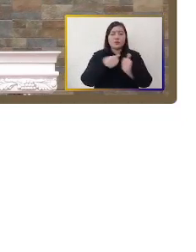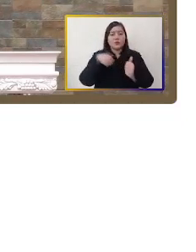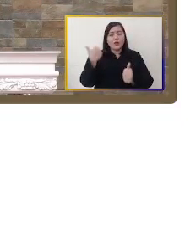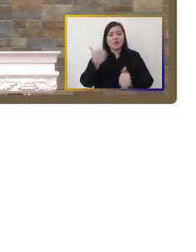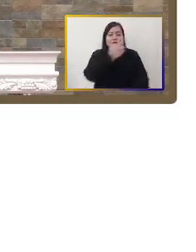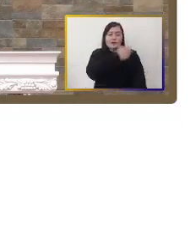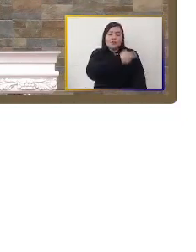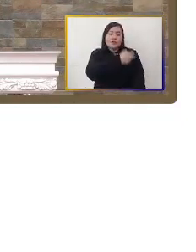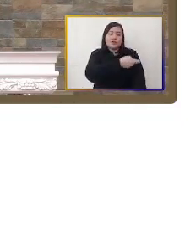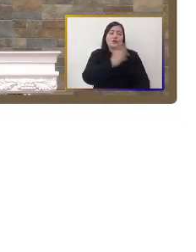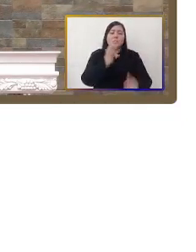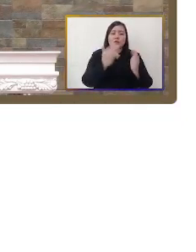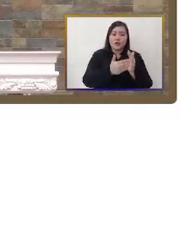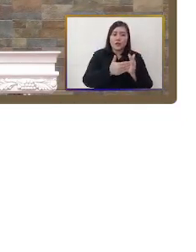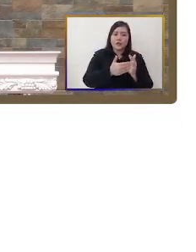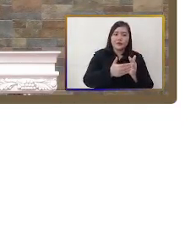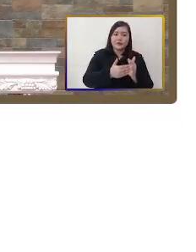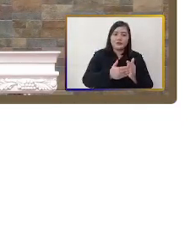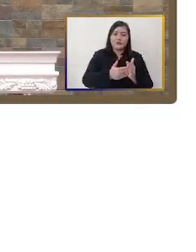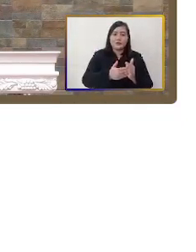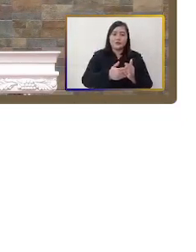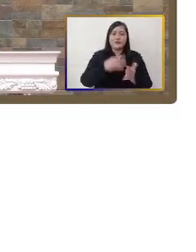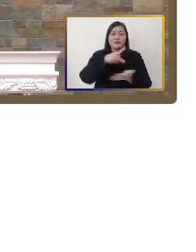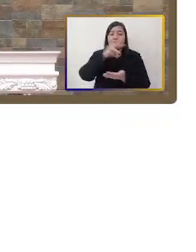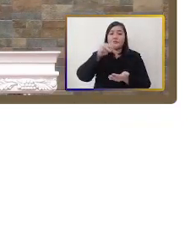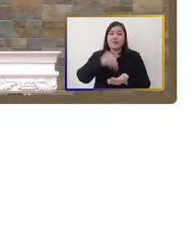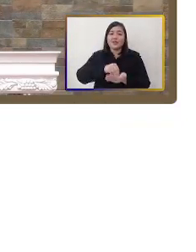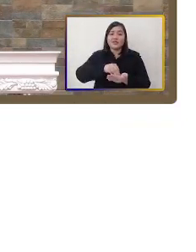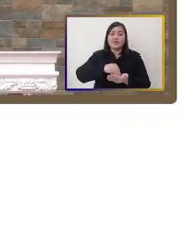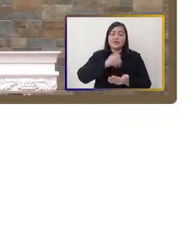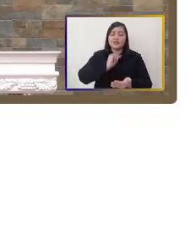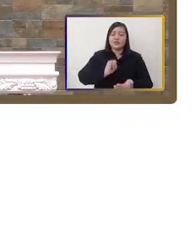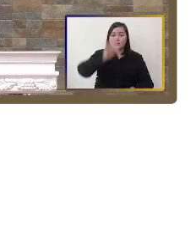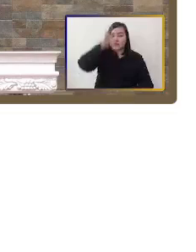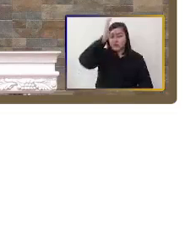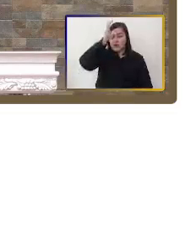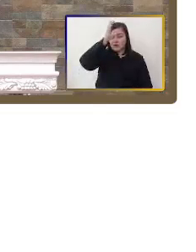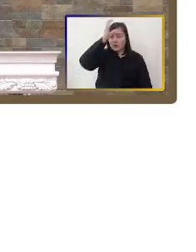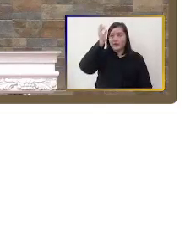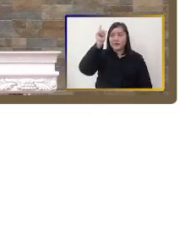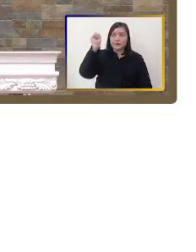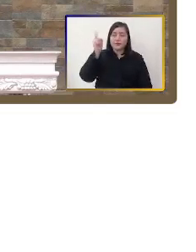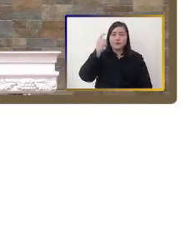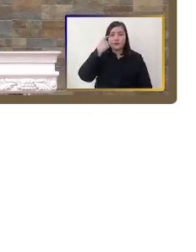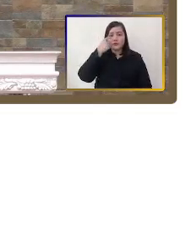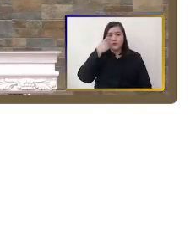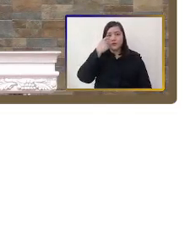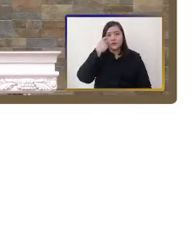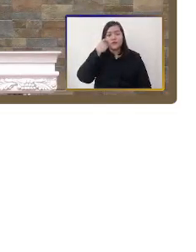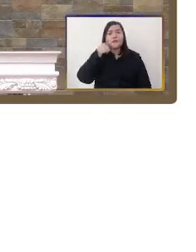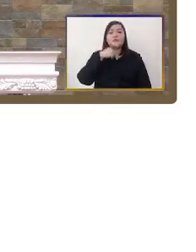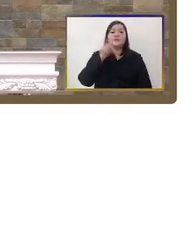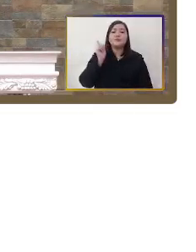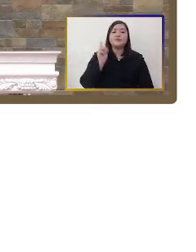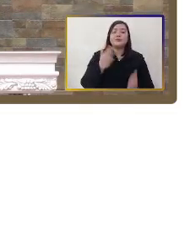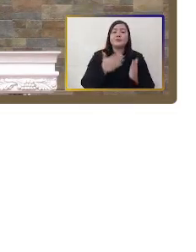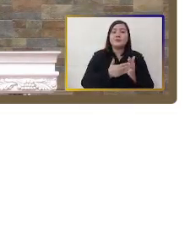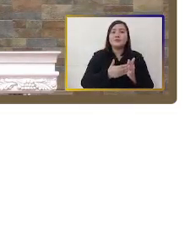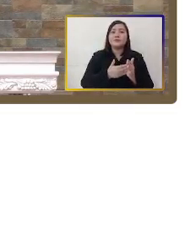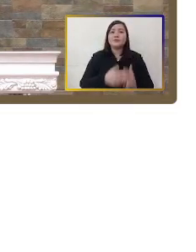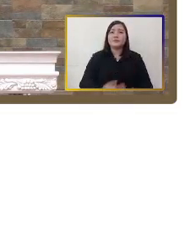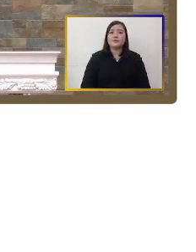after nang wala na ang Panginoon Jesucristo. Maliwanag na maliwanag po yan, mga kapatid. Again, inuulit ko po, hindi tayong gumawa